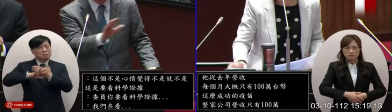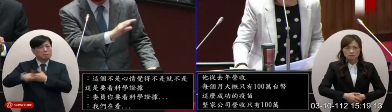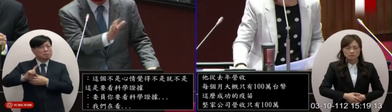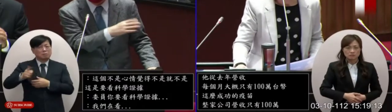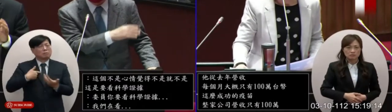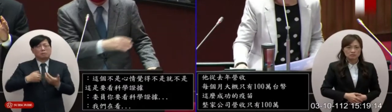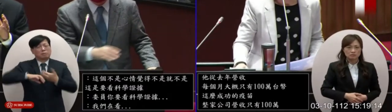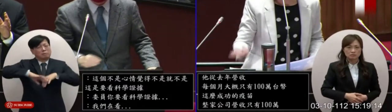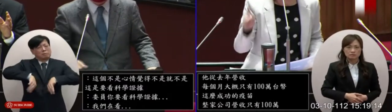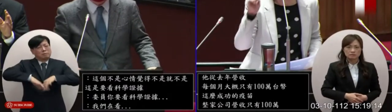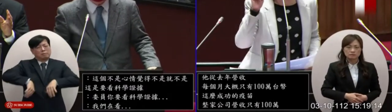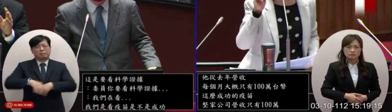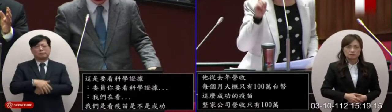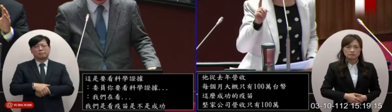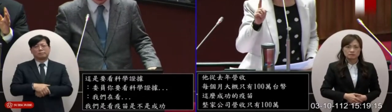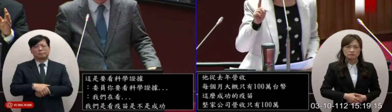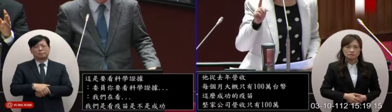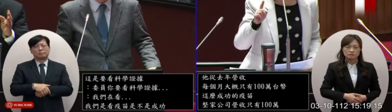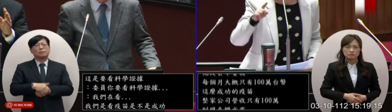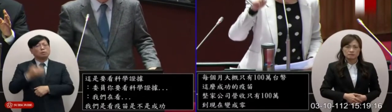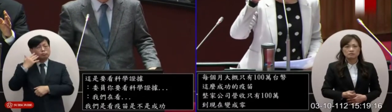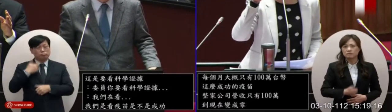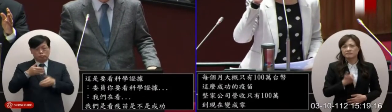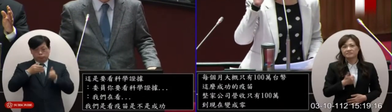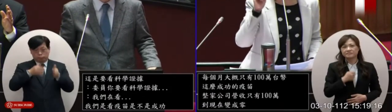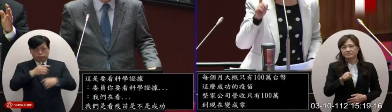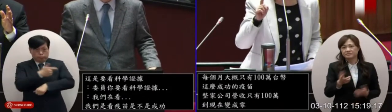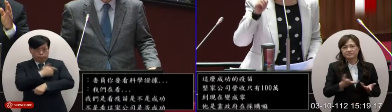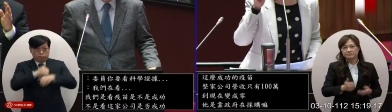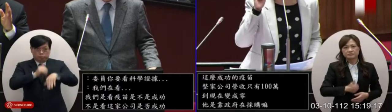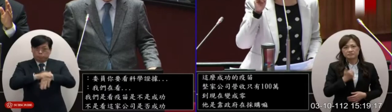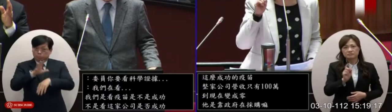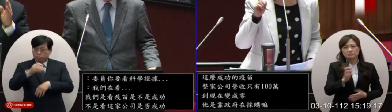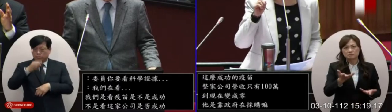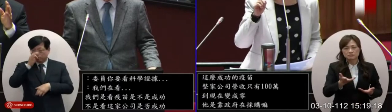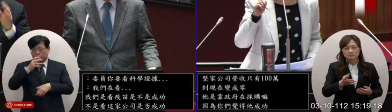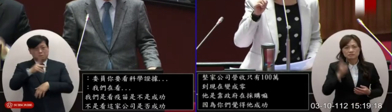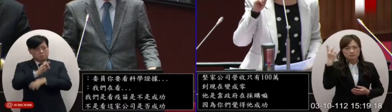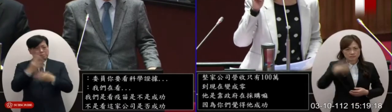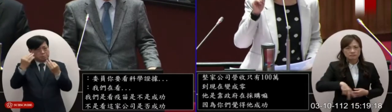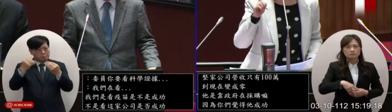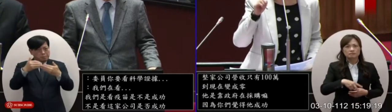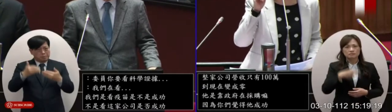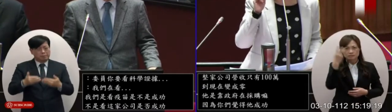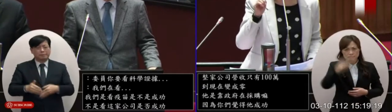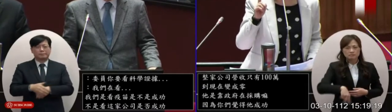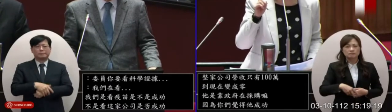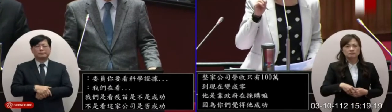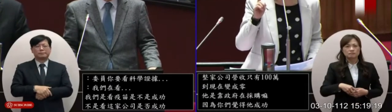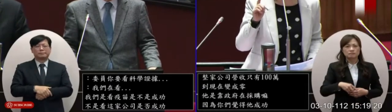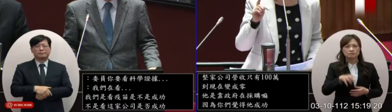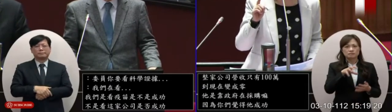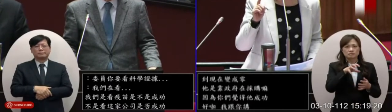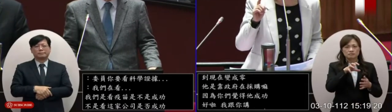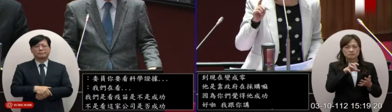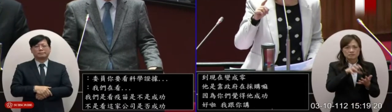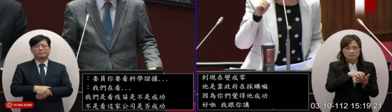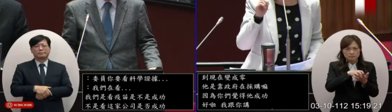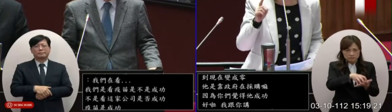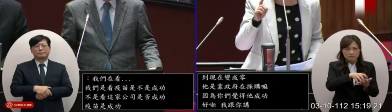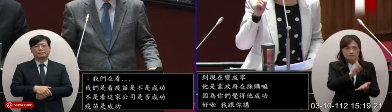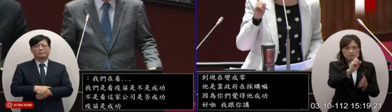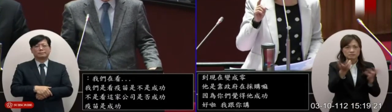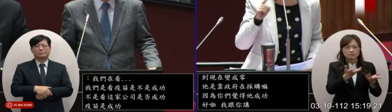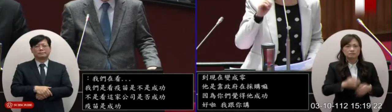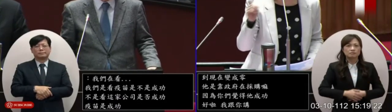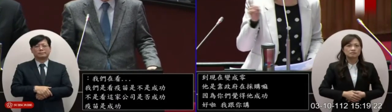功那个是另外一回事。 这果然呐、 啊， 这果然又在验 据了。 这果然又在验证一件事情：